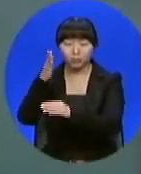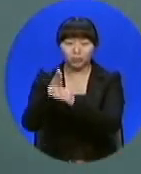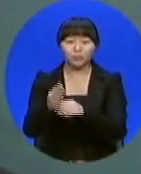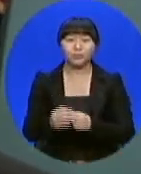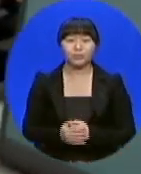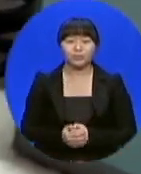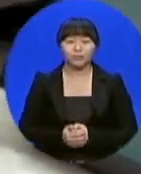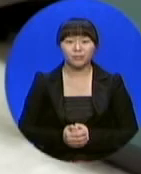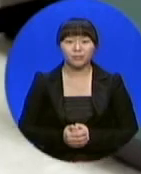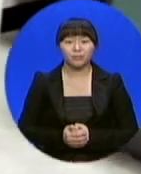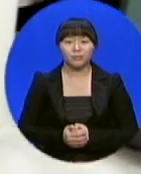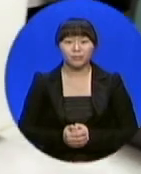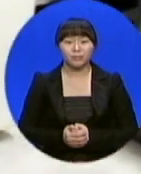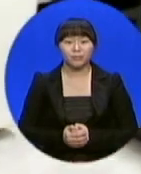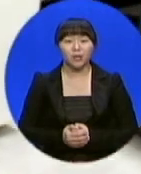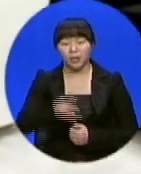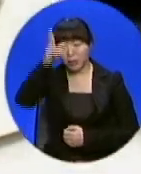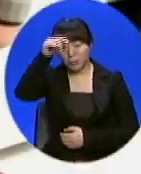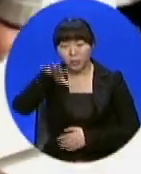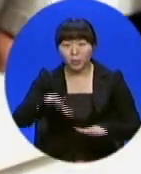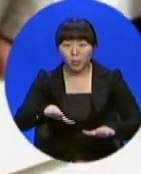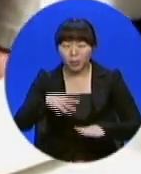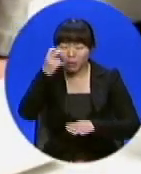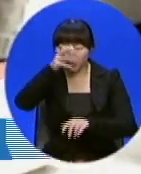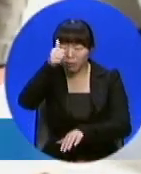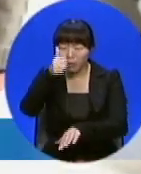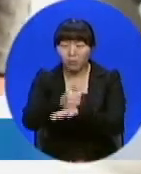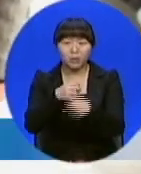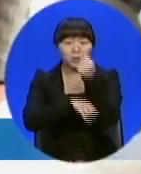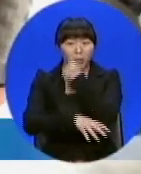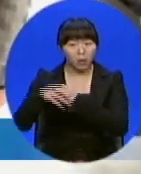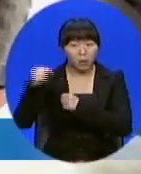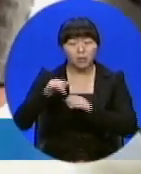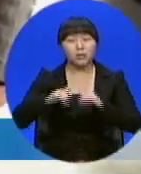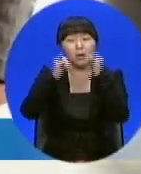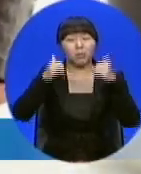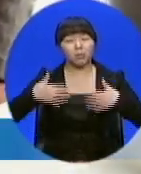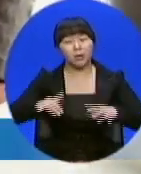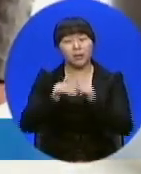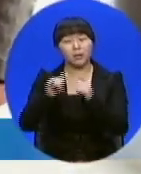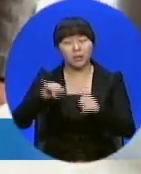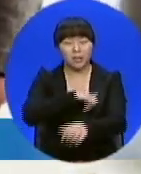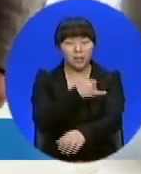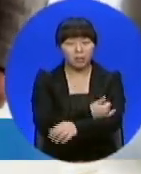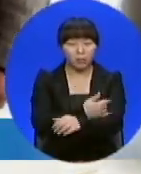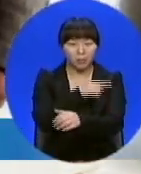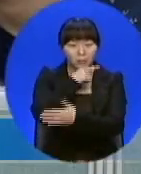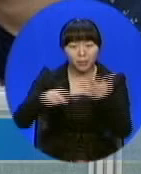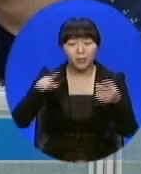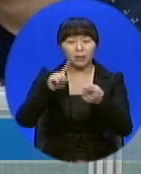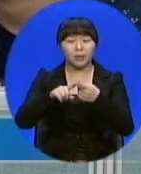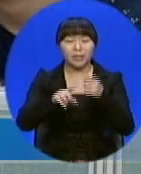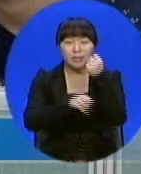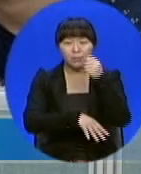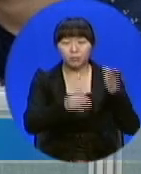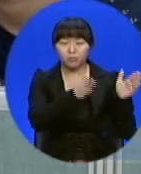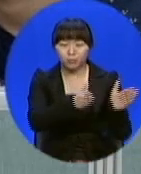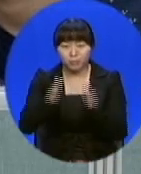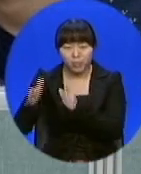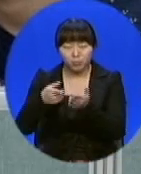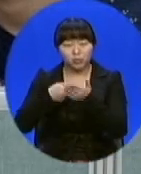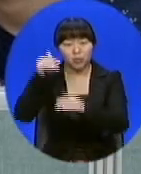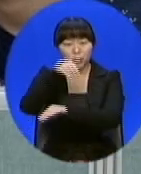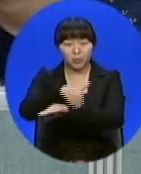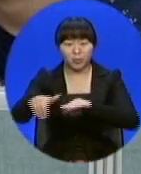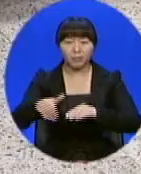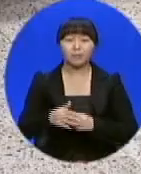설명했습니다. 한편 경찰은 이번 수색 결과를 바탕으로 사회적 약자 인권침해 근절 대책을 수립해 추진하겠다고